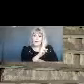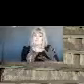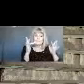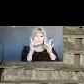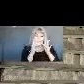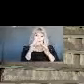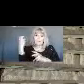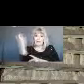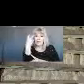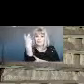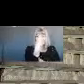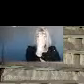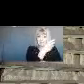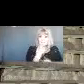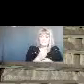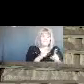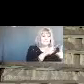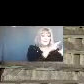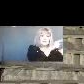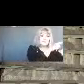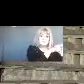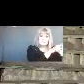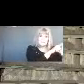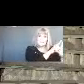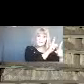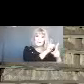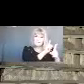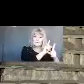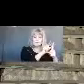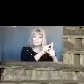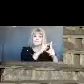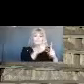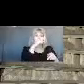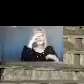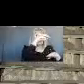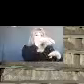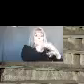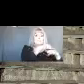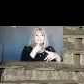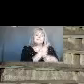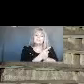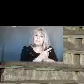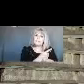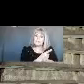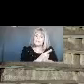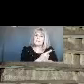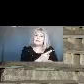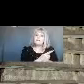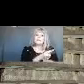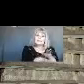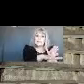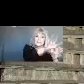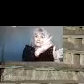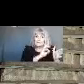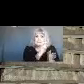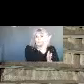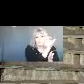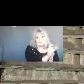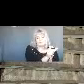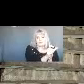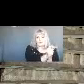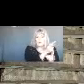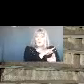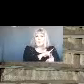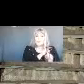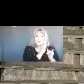werk. Wat het hier gebeur, hoe werk hier die story? Die eerste ding wat ons sien, Petrus sê, hulle moet iemand in Judas se plek kies,